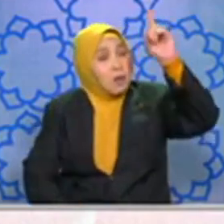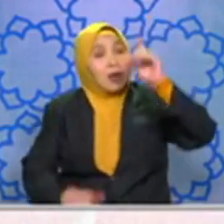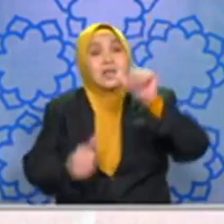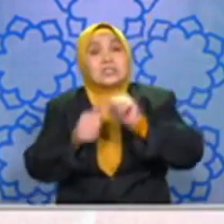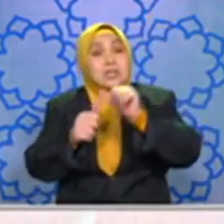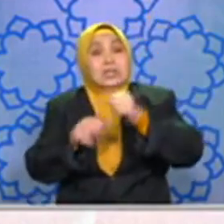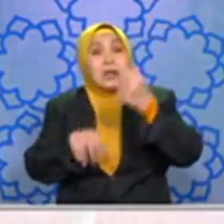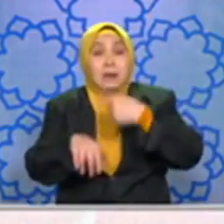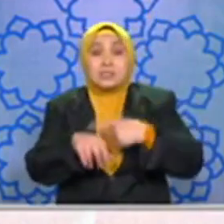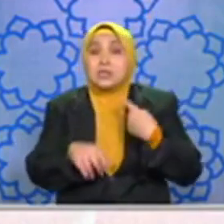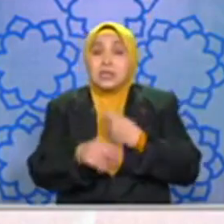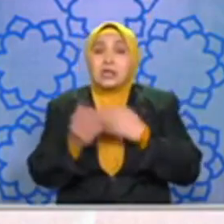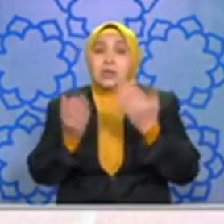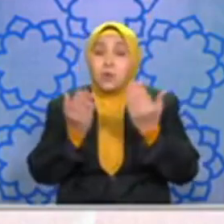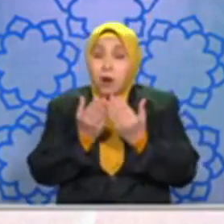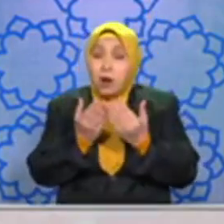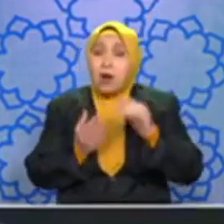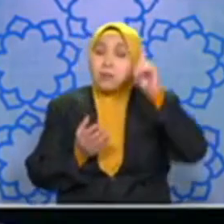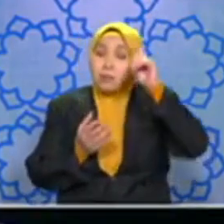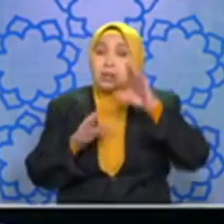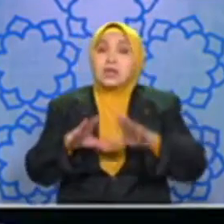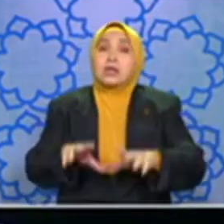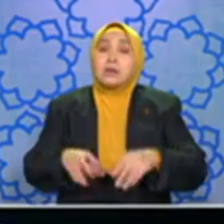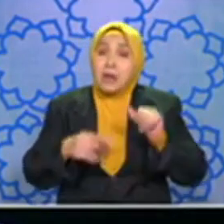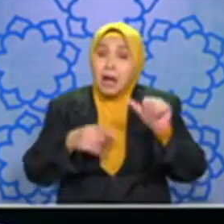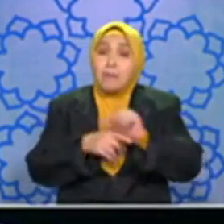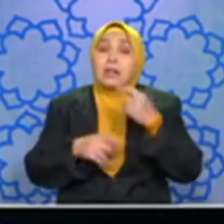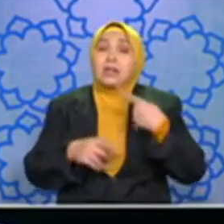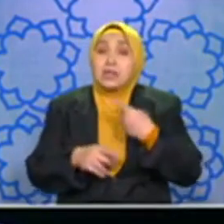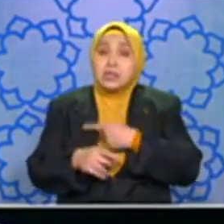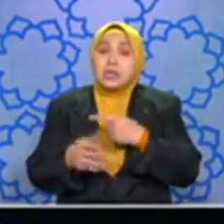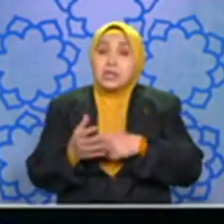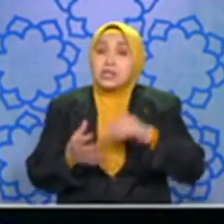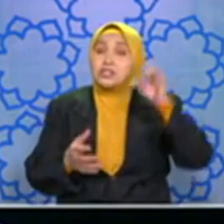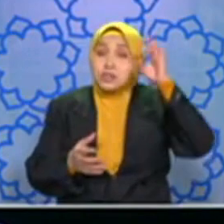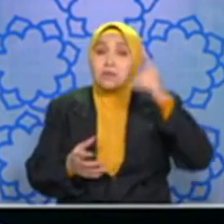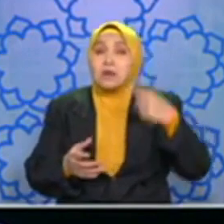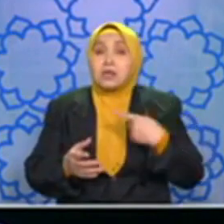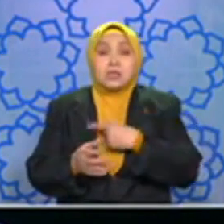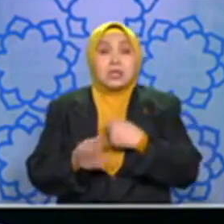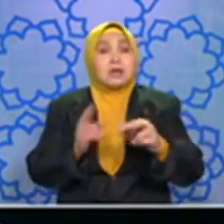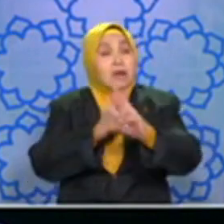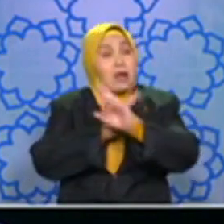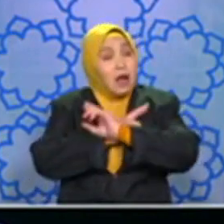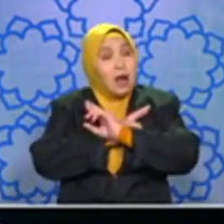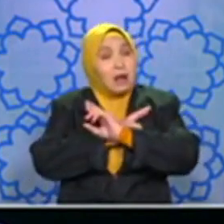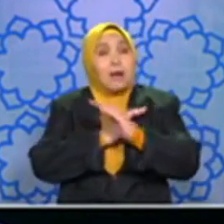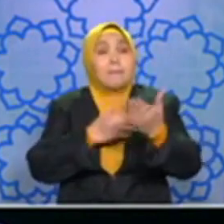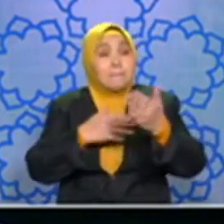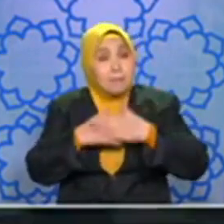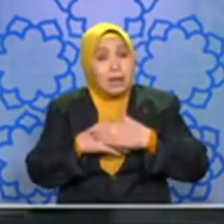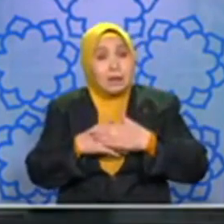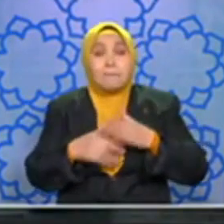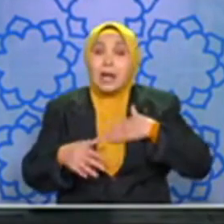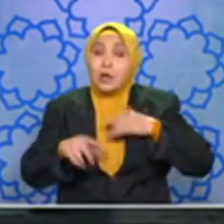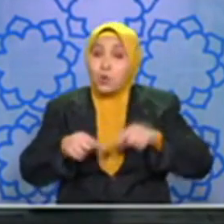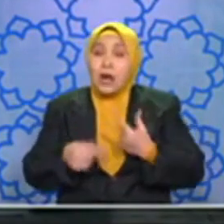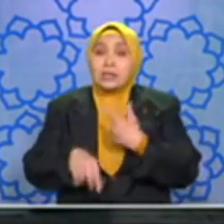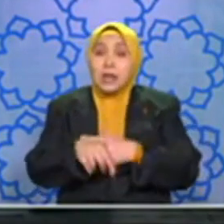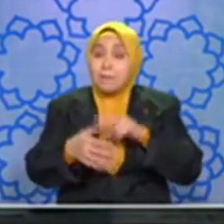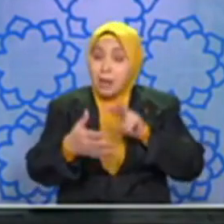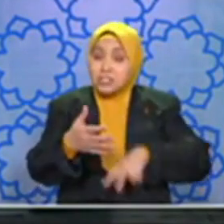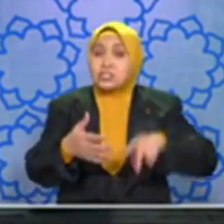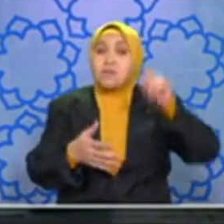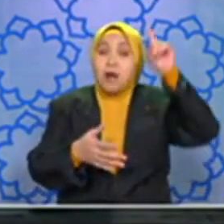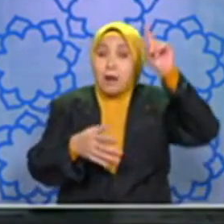setiap masa. Kita doa Allah terima amal kita ini. InsyaAllah kita berehat sebentar, kembali semula My Quran Time, baca